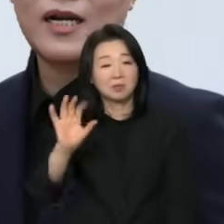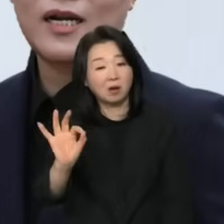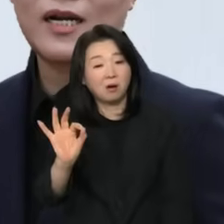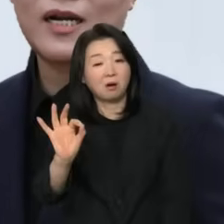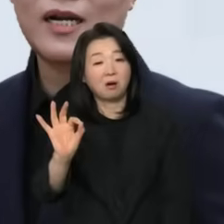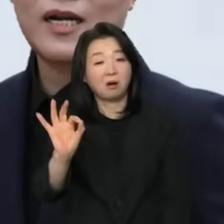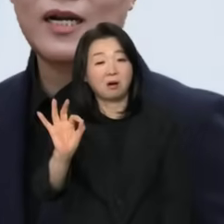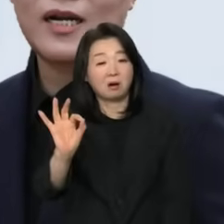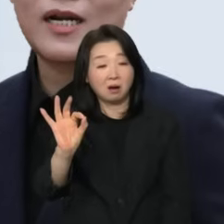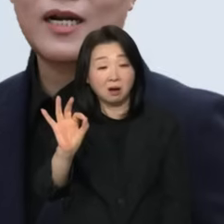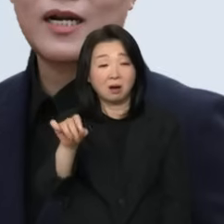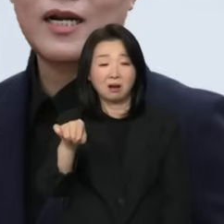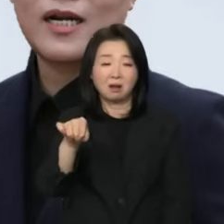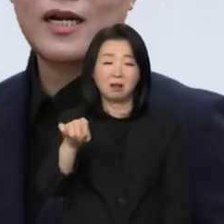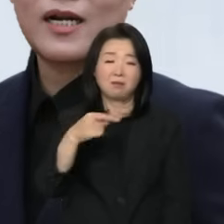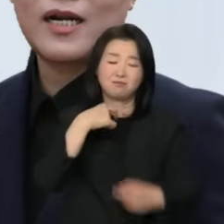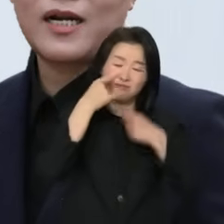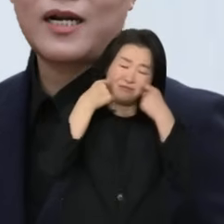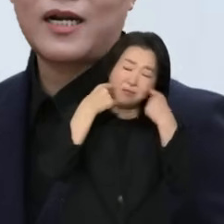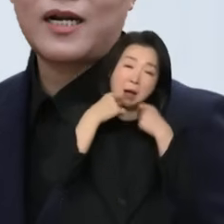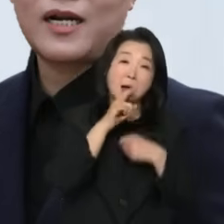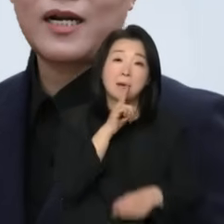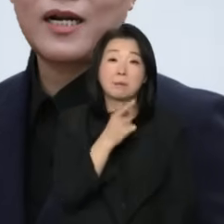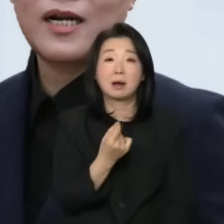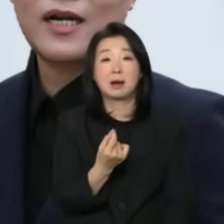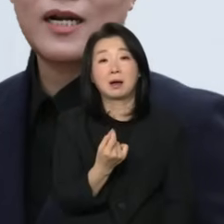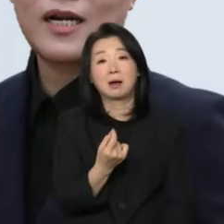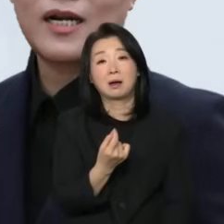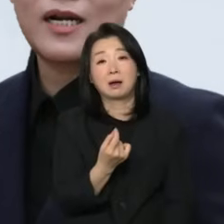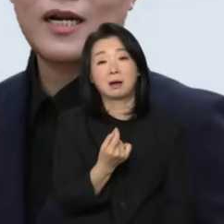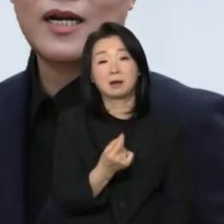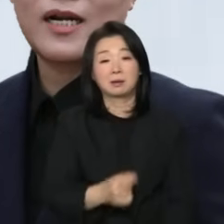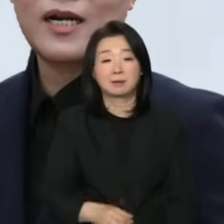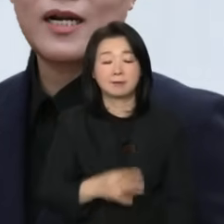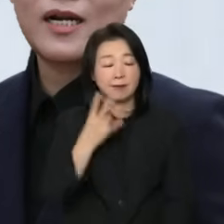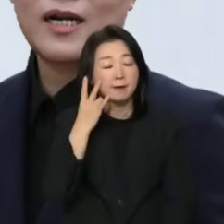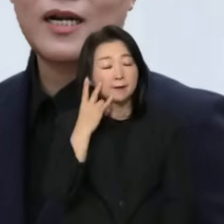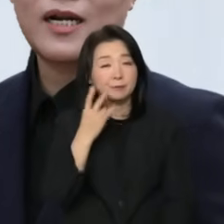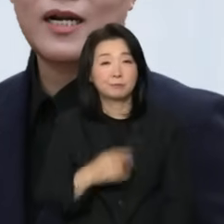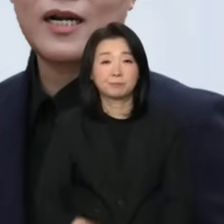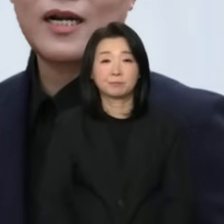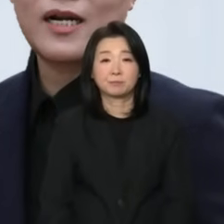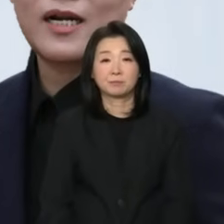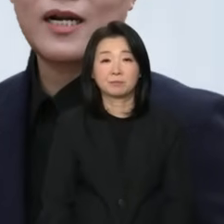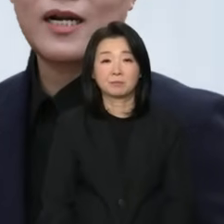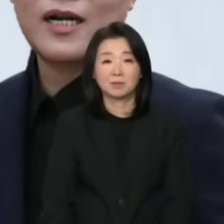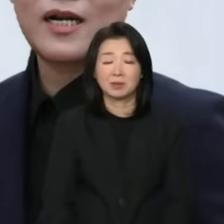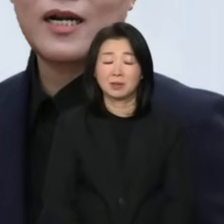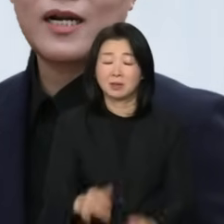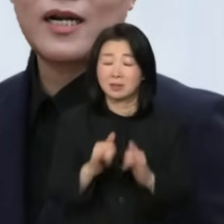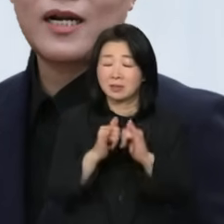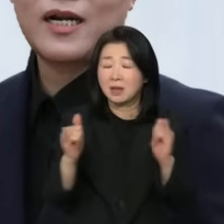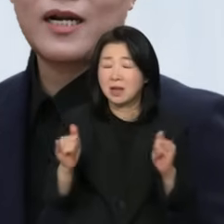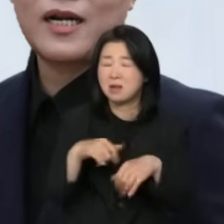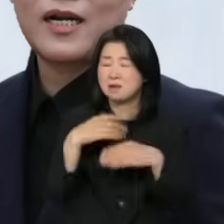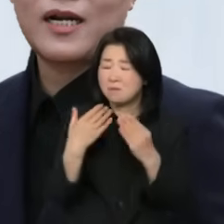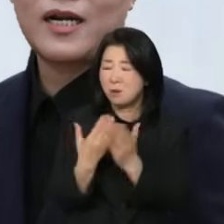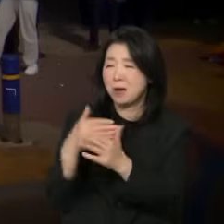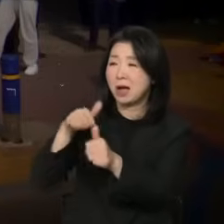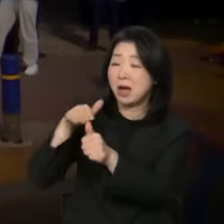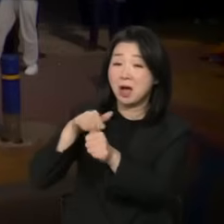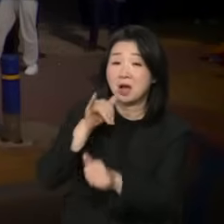그 정진석이 고대거든. 그거 물고 난리 났다 돼. 하도 이 사람 저 사람 애가 막 찔러 들어오고